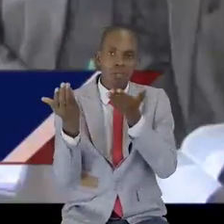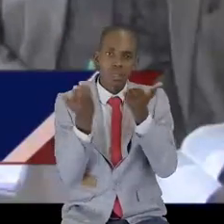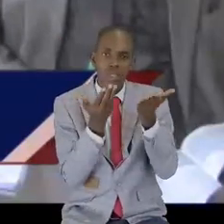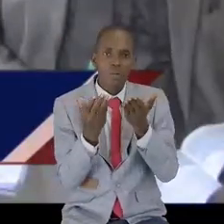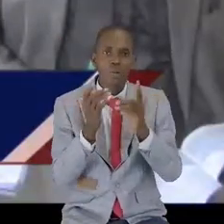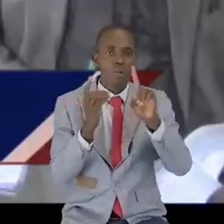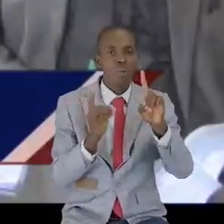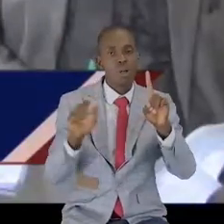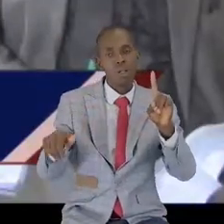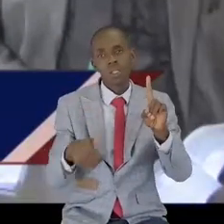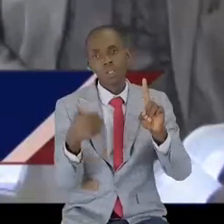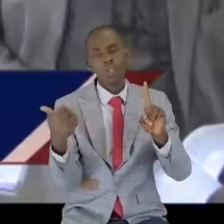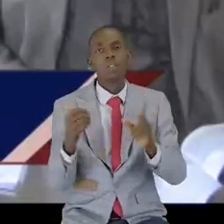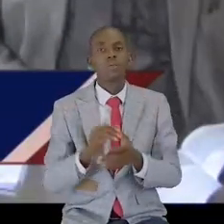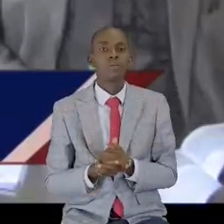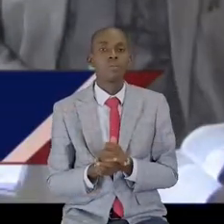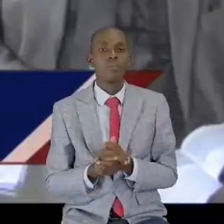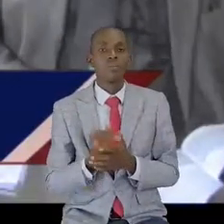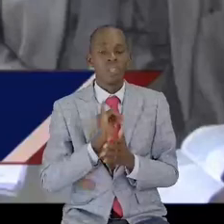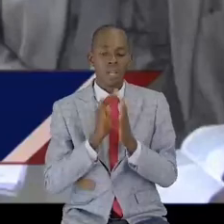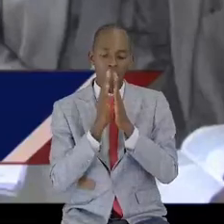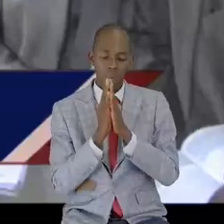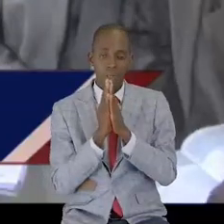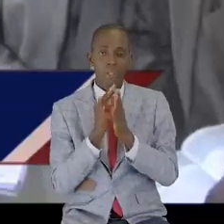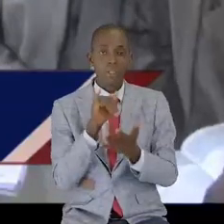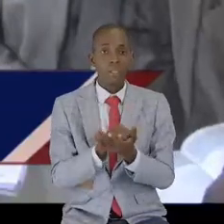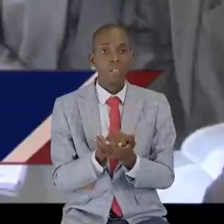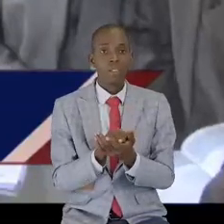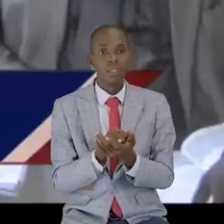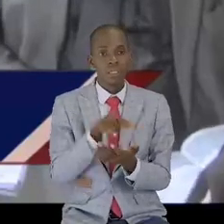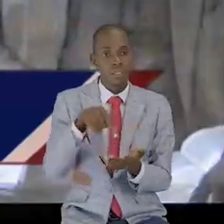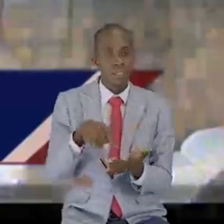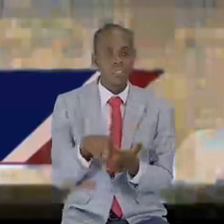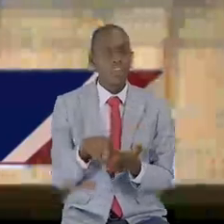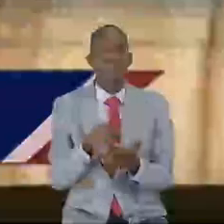charité serviteurs les uns des autres. Je prie que